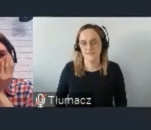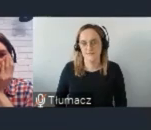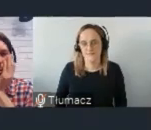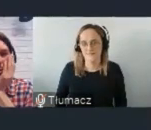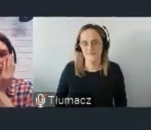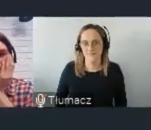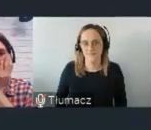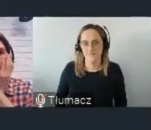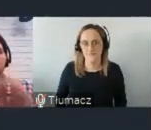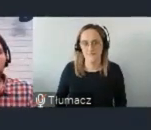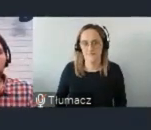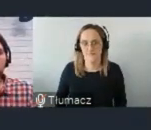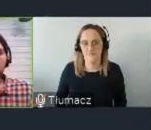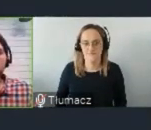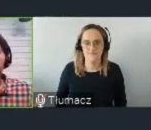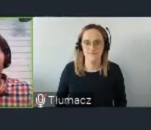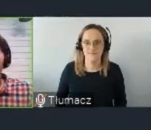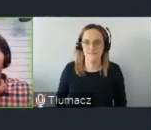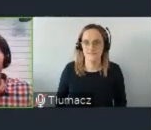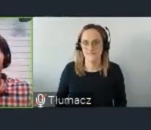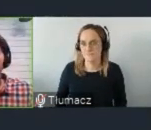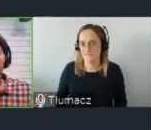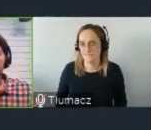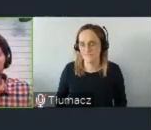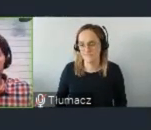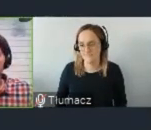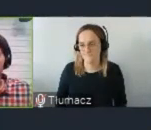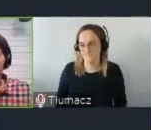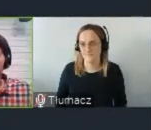Luzowanie obostrzeń w czerwcu prawie pewne. Już kończymy.